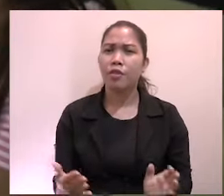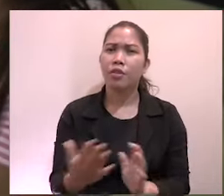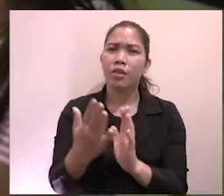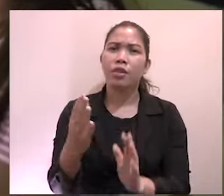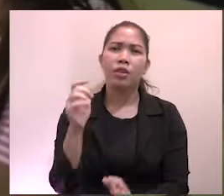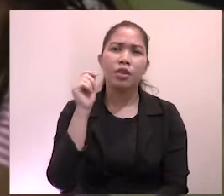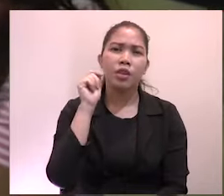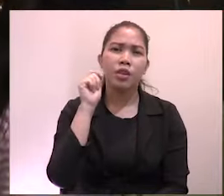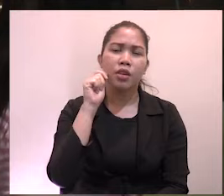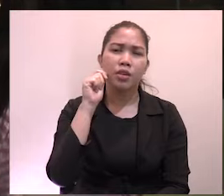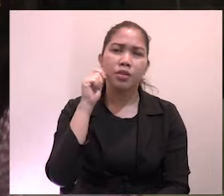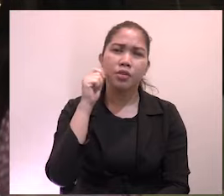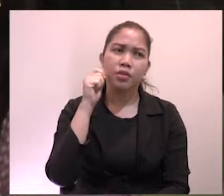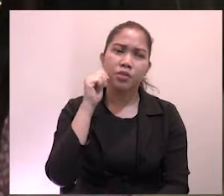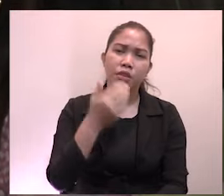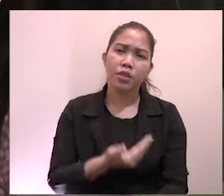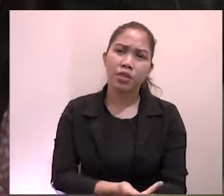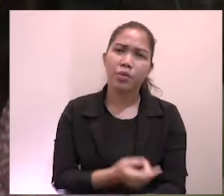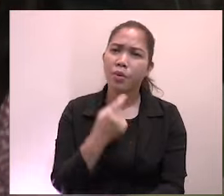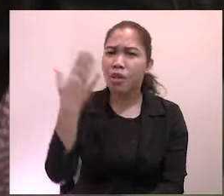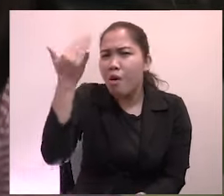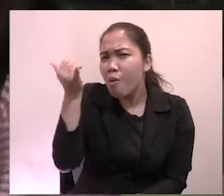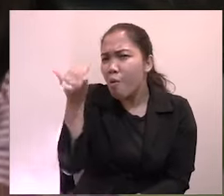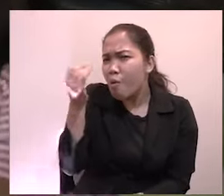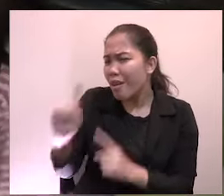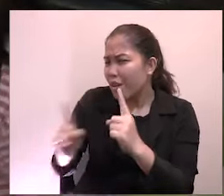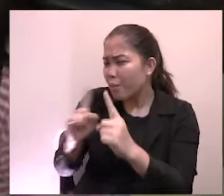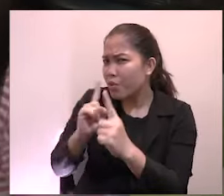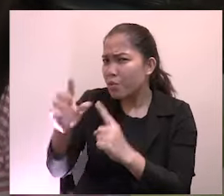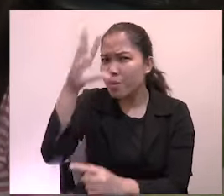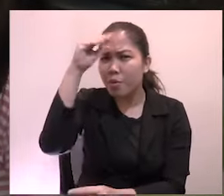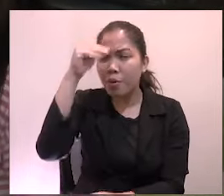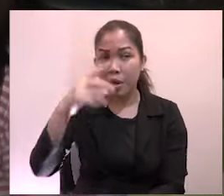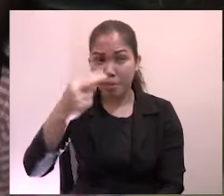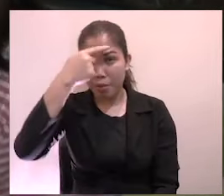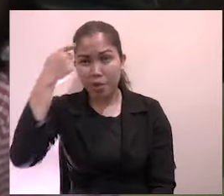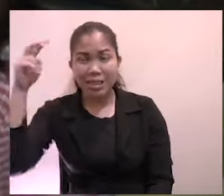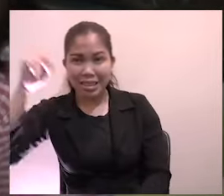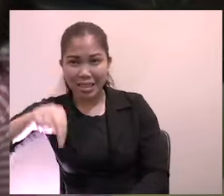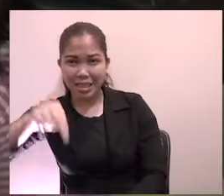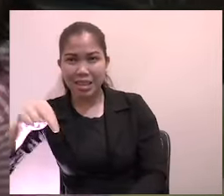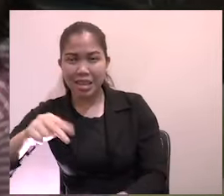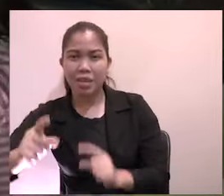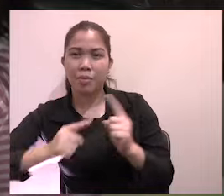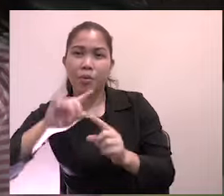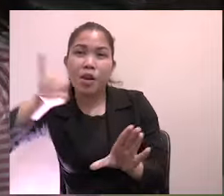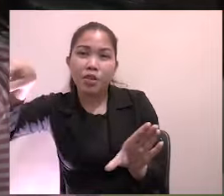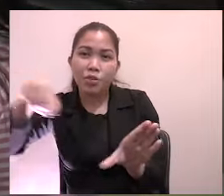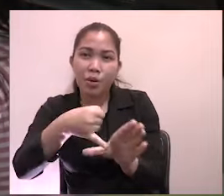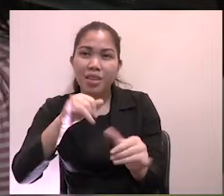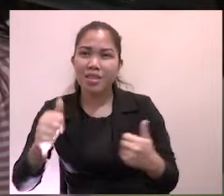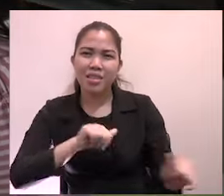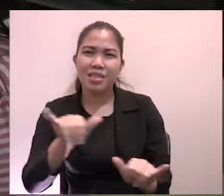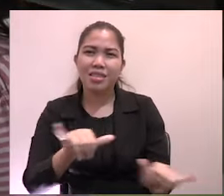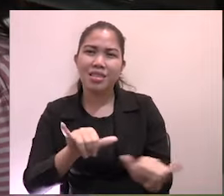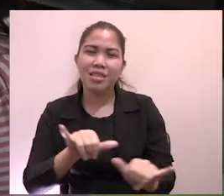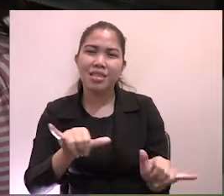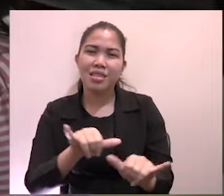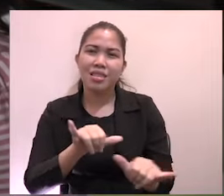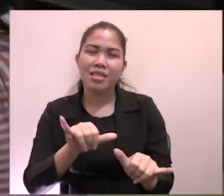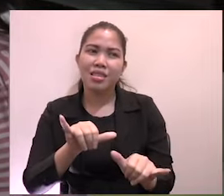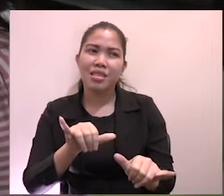ka kung sino-sino mga lalaki. Bakit ka kasi nakikipag-usap dun sa mga entry? Kasi kailangan po yun bago ka maka-join. Ano yun? Game? Opo. Oh, bakit mo